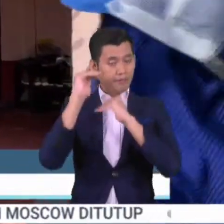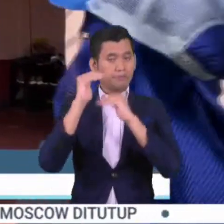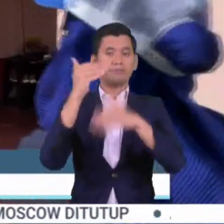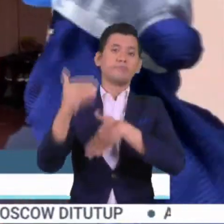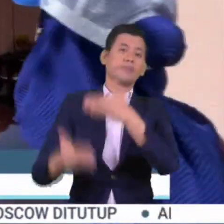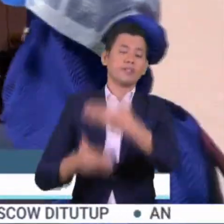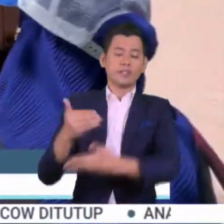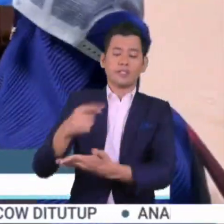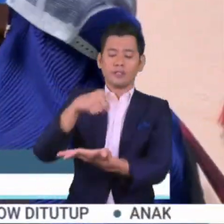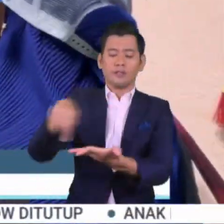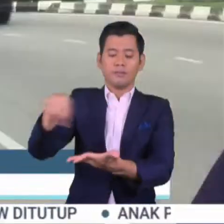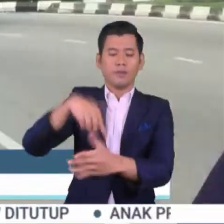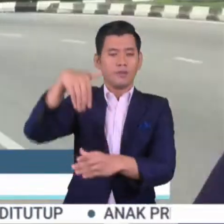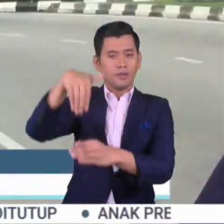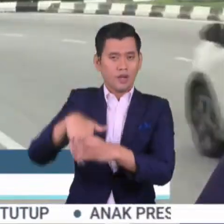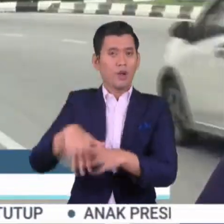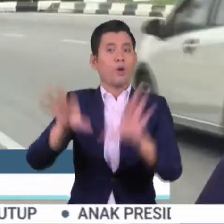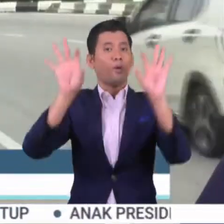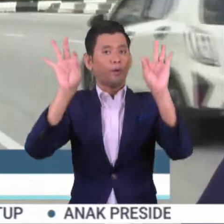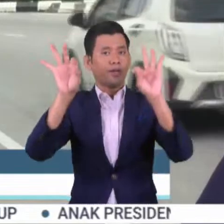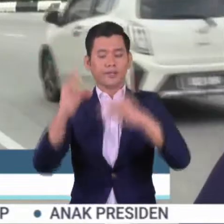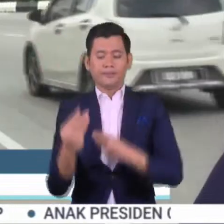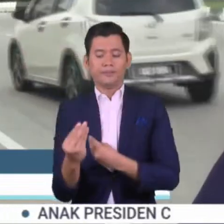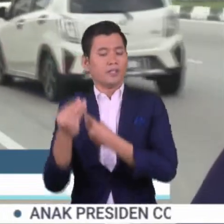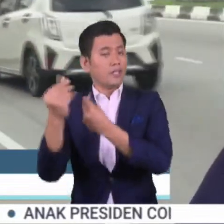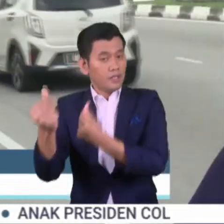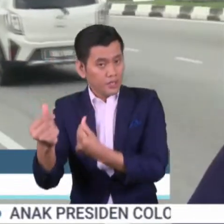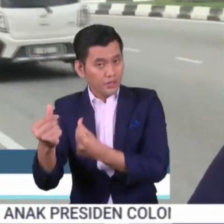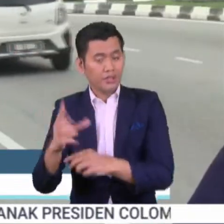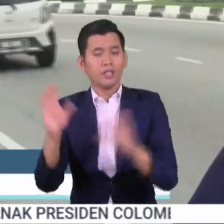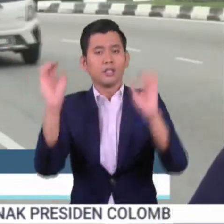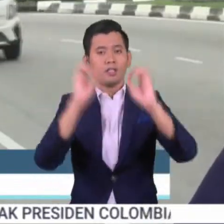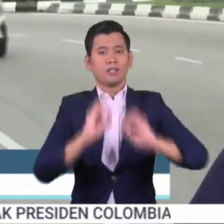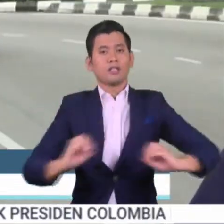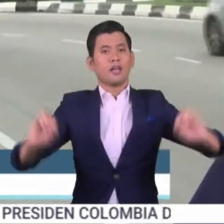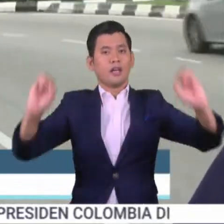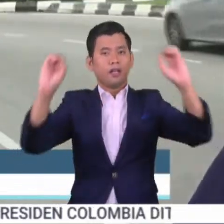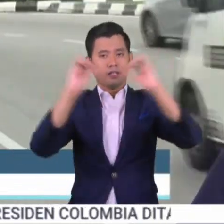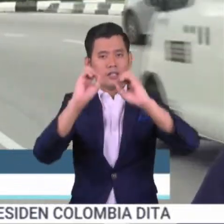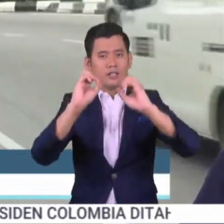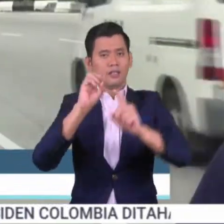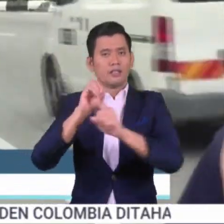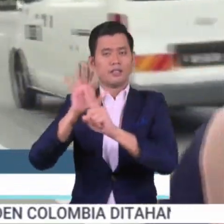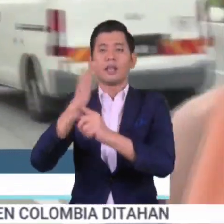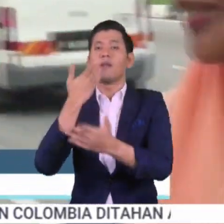proses pilihan raya ini dapat berjalan dengan lancar dan memberi manfaat kepada negara.